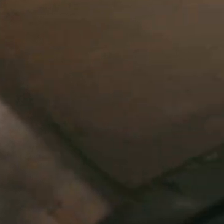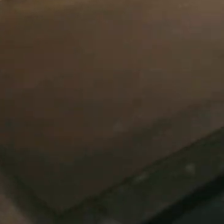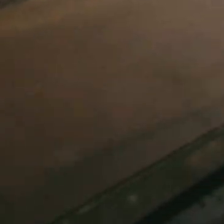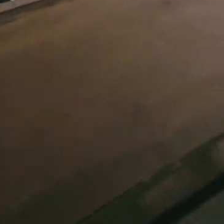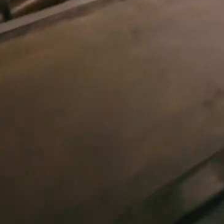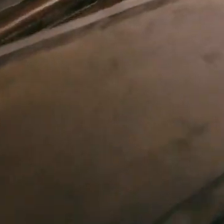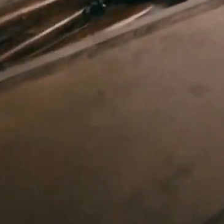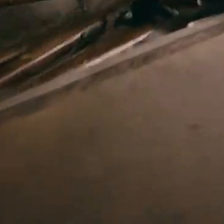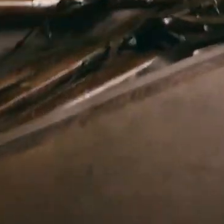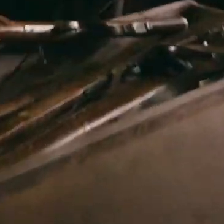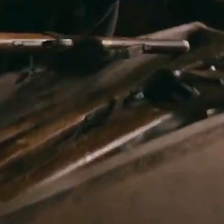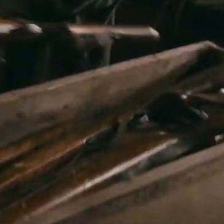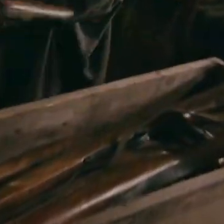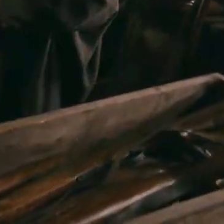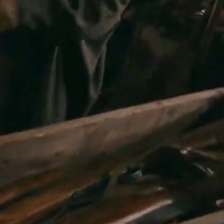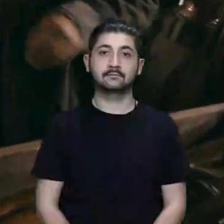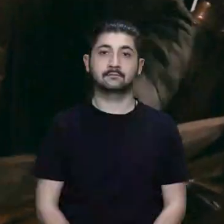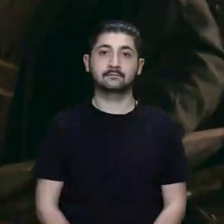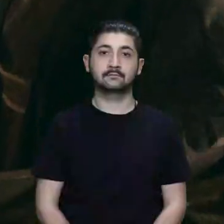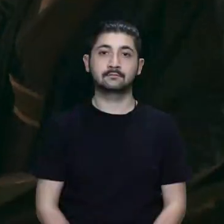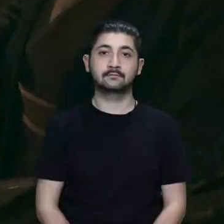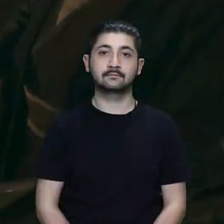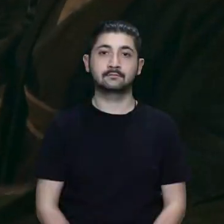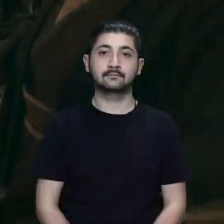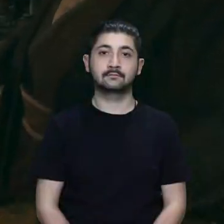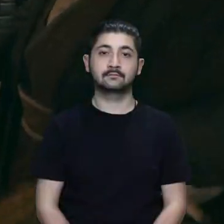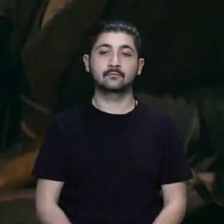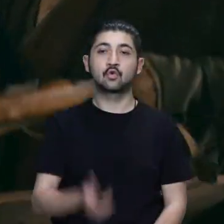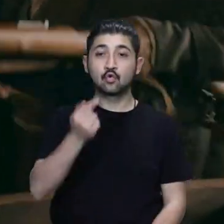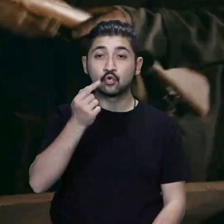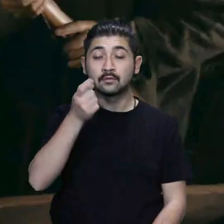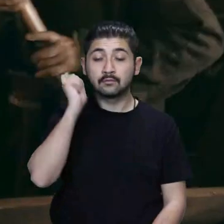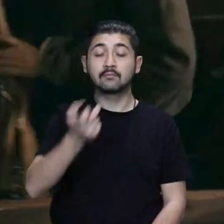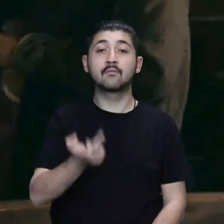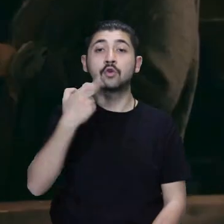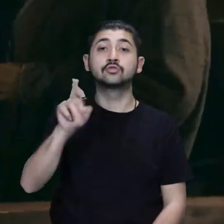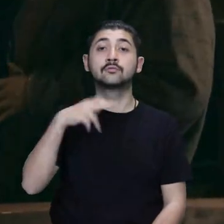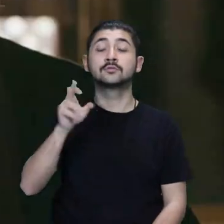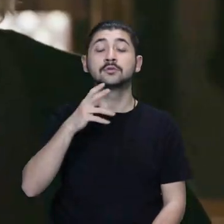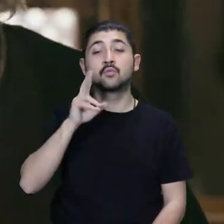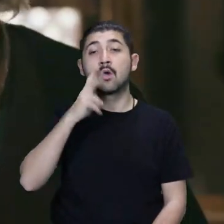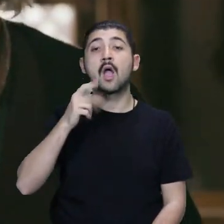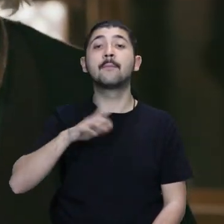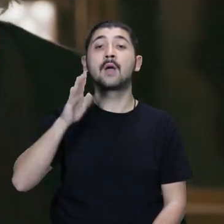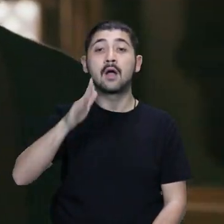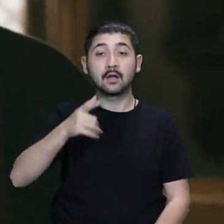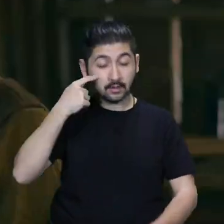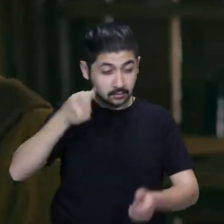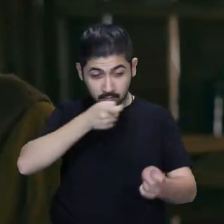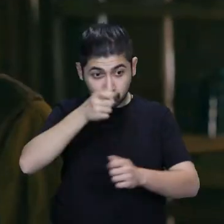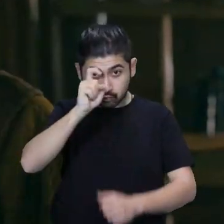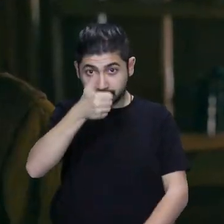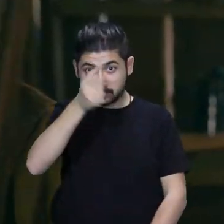Hüsrev'le Sait fırındaki silah teknelerinin başında. Kurşun israf etmeyin. Tüfek dağıtıyor. Nişan almadan ateş